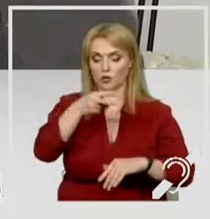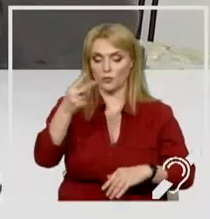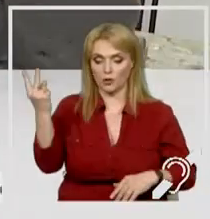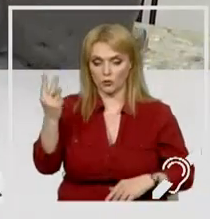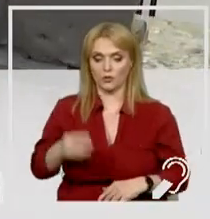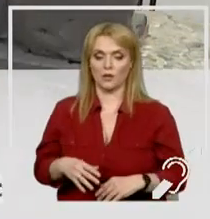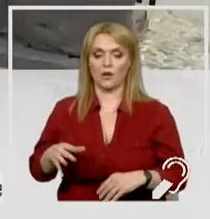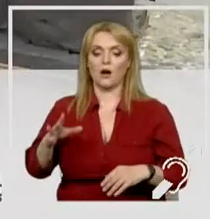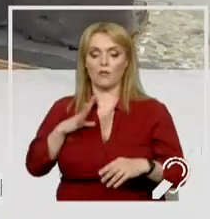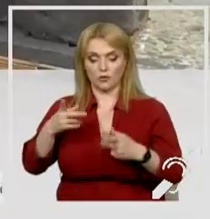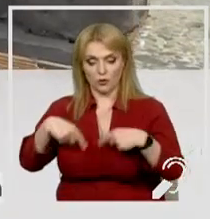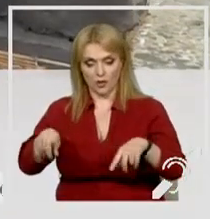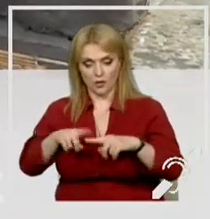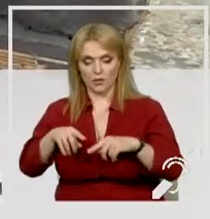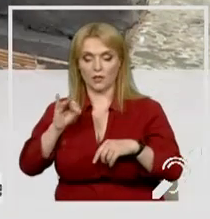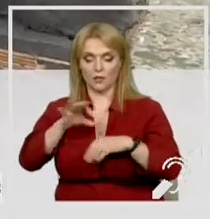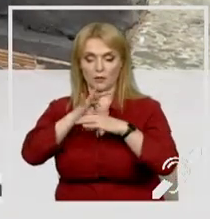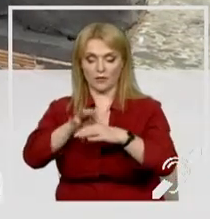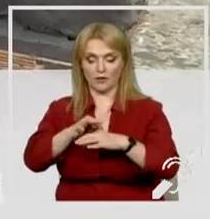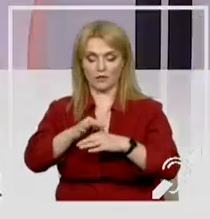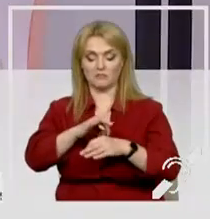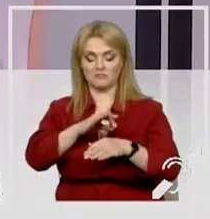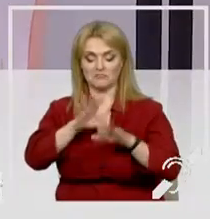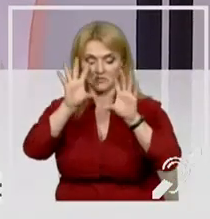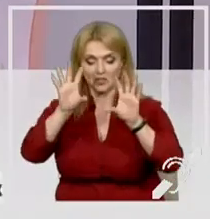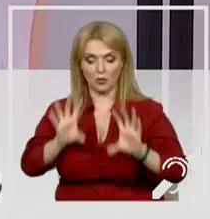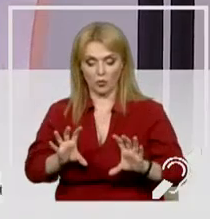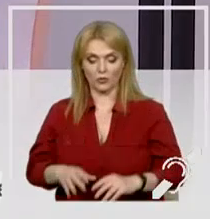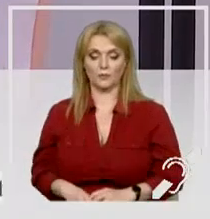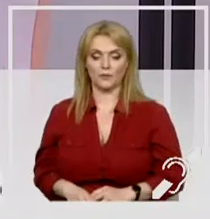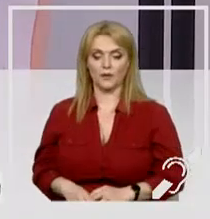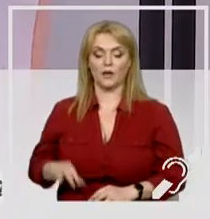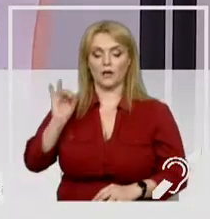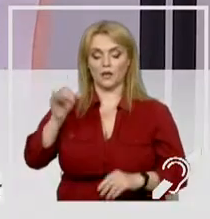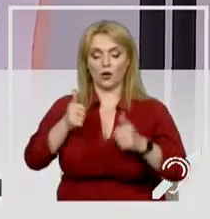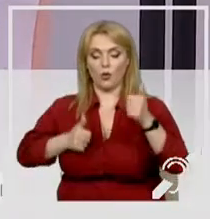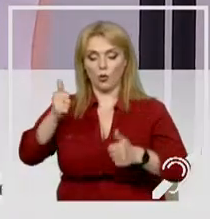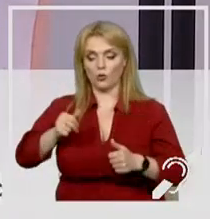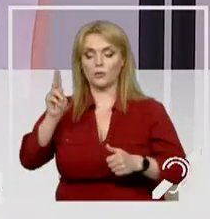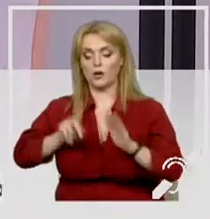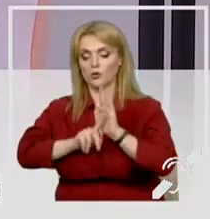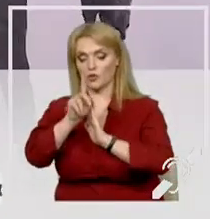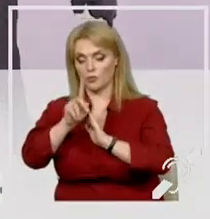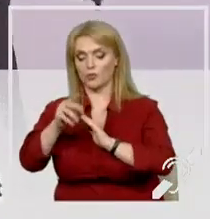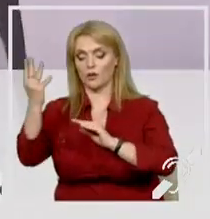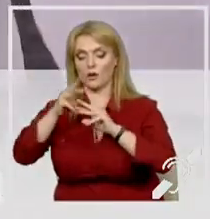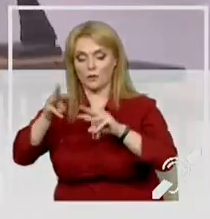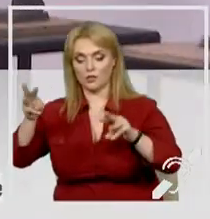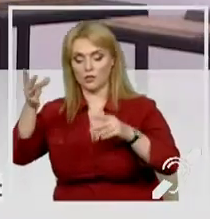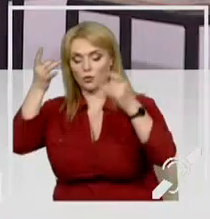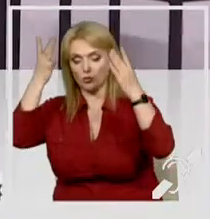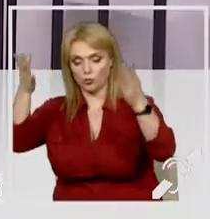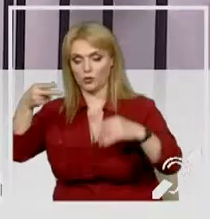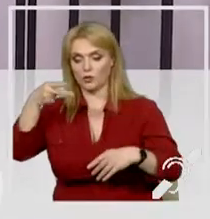2022, organizat absolut legal, și concursul Ministerului Culturii din 2023, nu există nicio legătură.